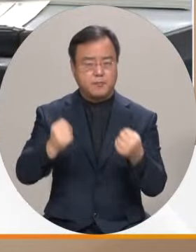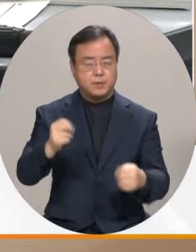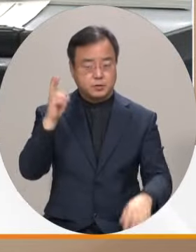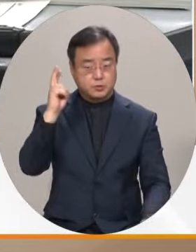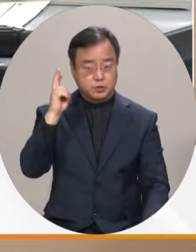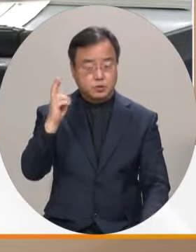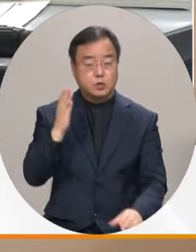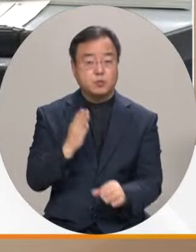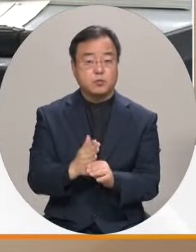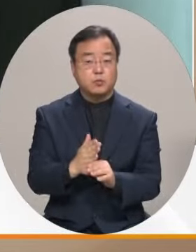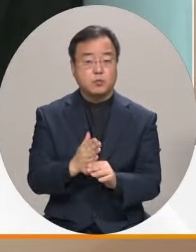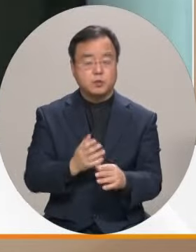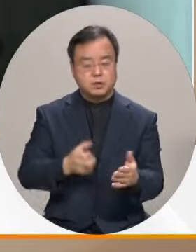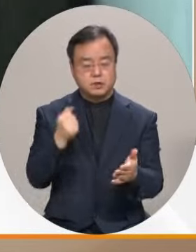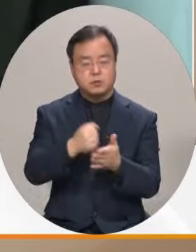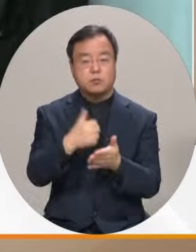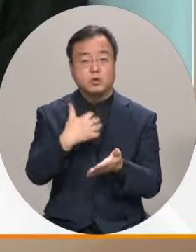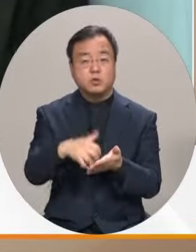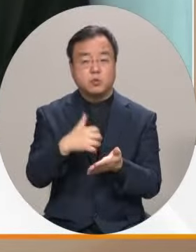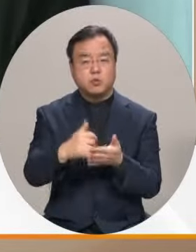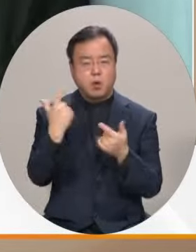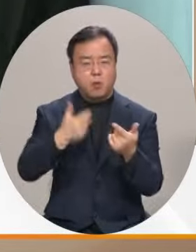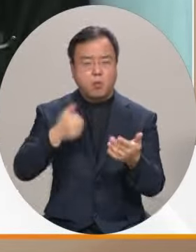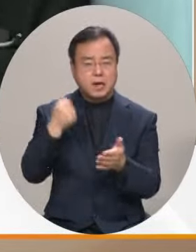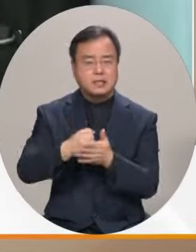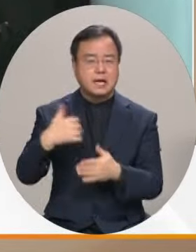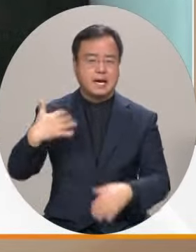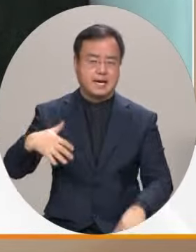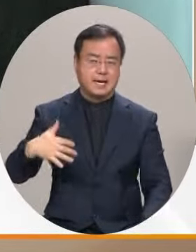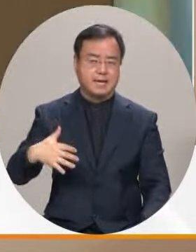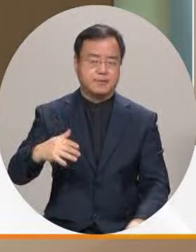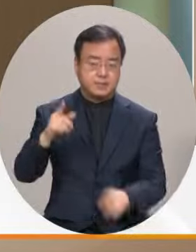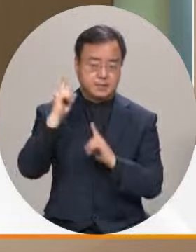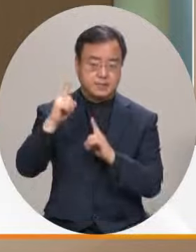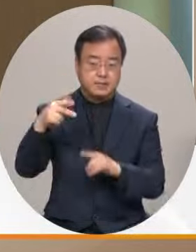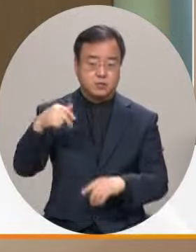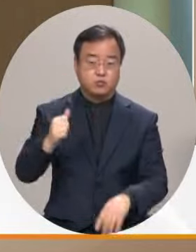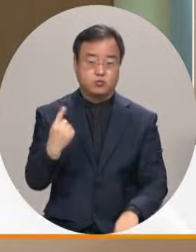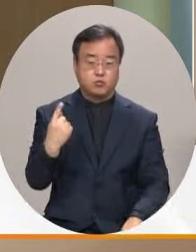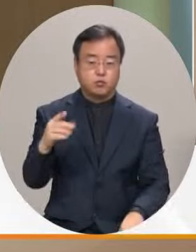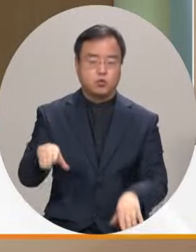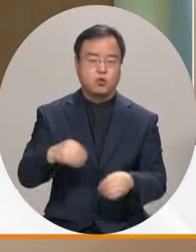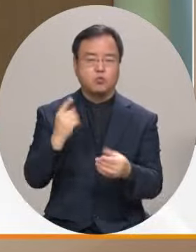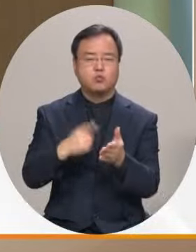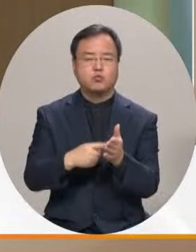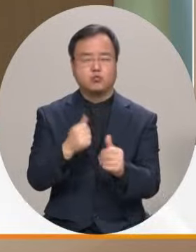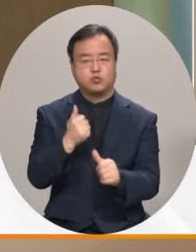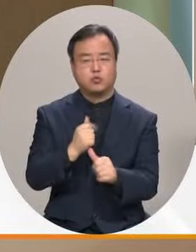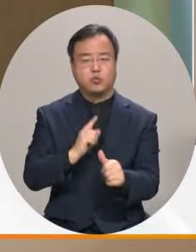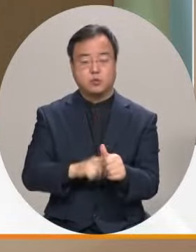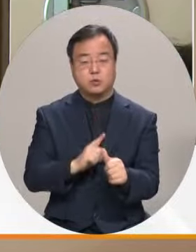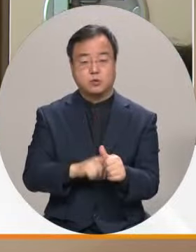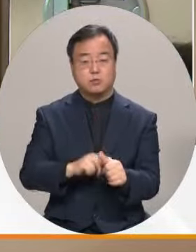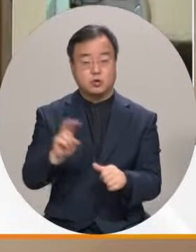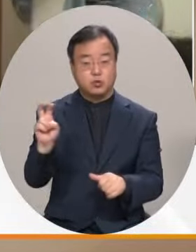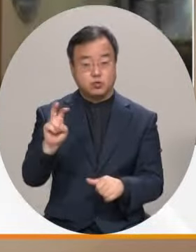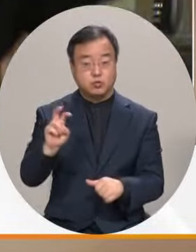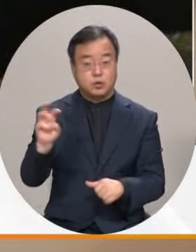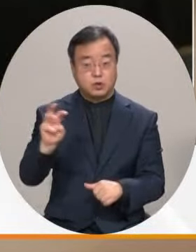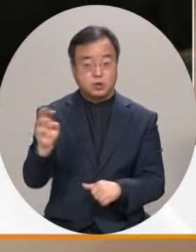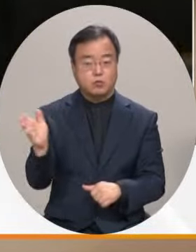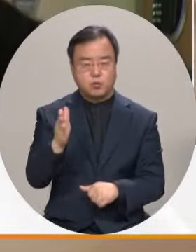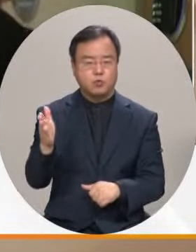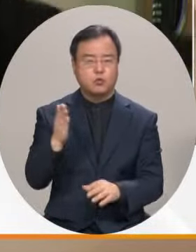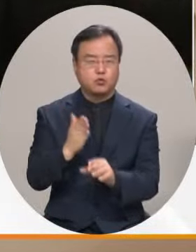됩니다 지정 규모는 아직 확정되지 않았는데요 이주호 부총리는 브리핑에서 최소 20곳에서 서곳 이상